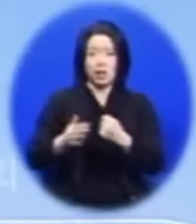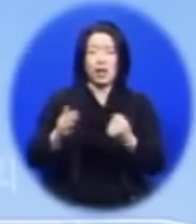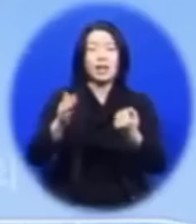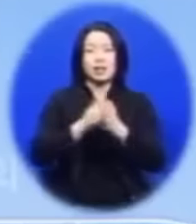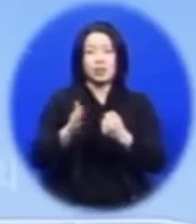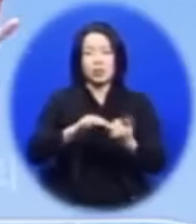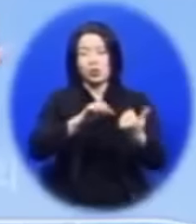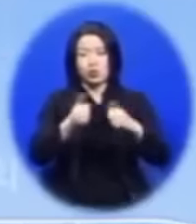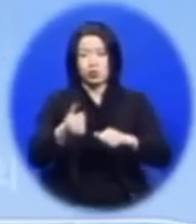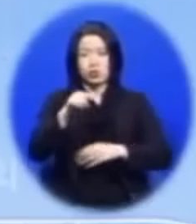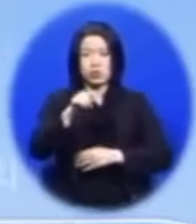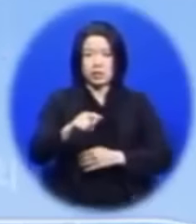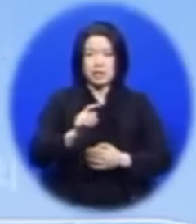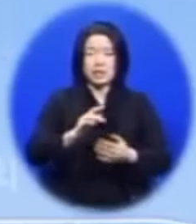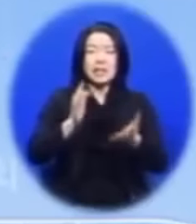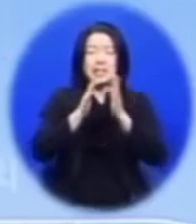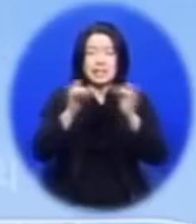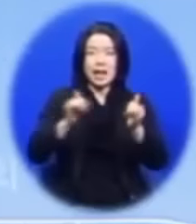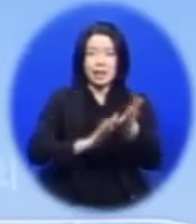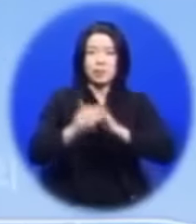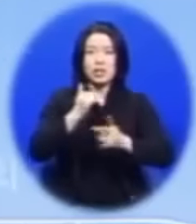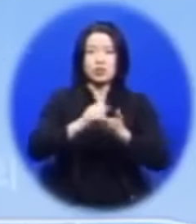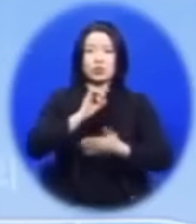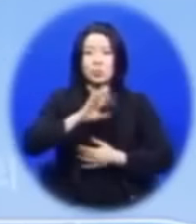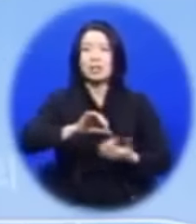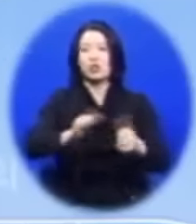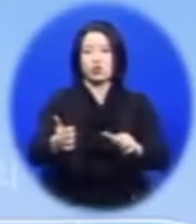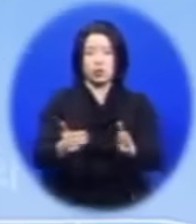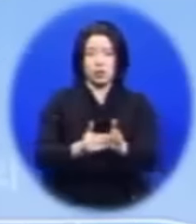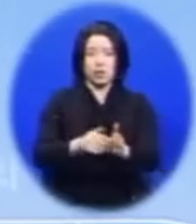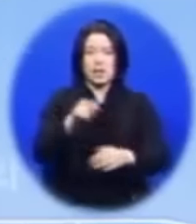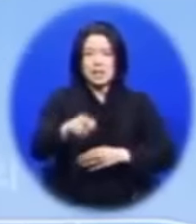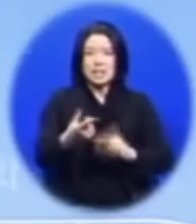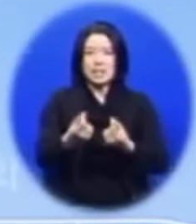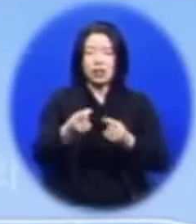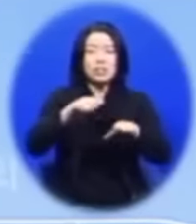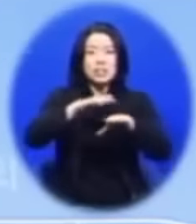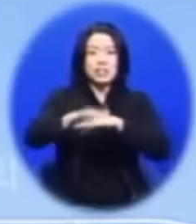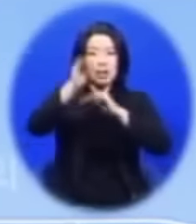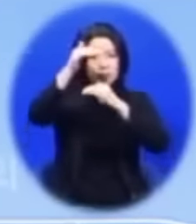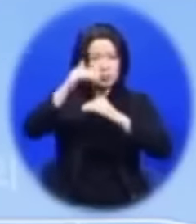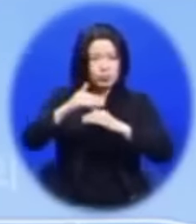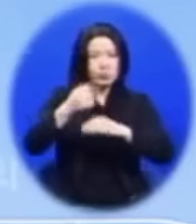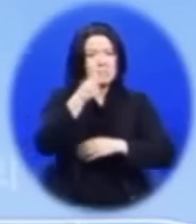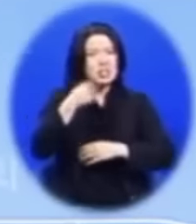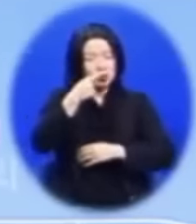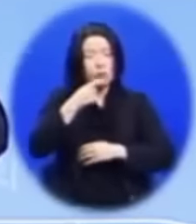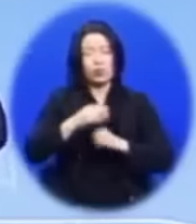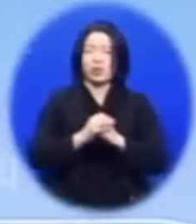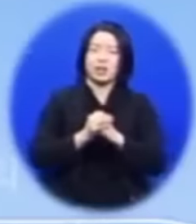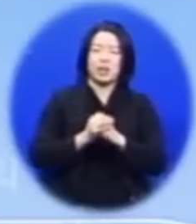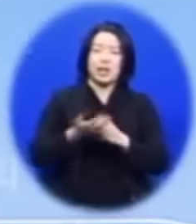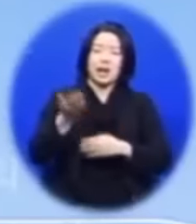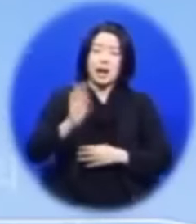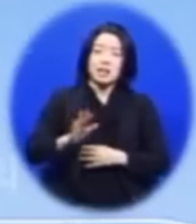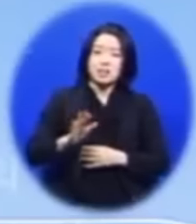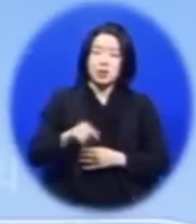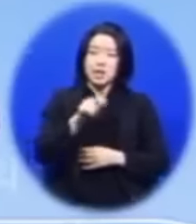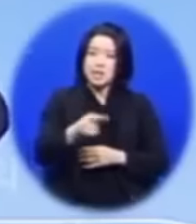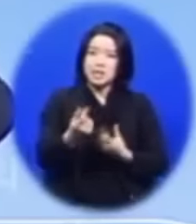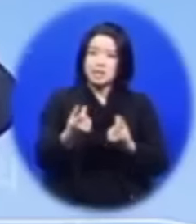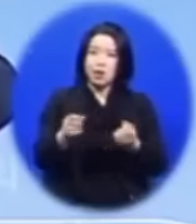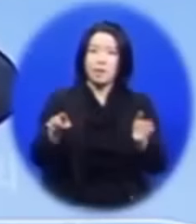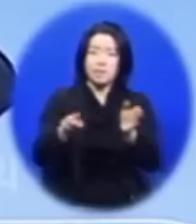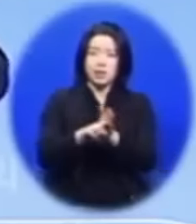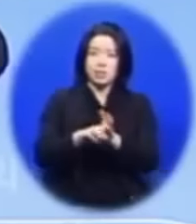죽은 것은 인간 예수만 죽은 거죠 뭐 이런 식의 논리입니다 근데 이런 믿음이